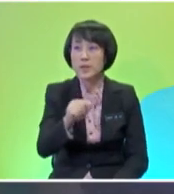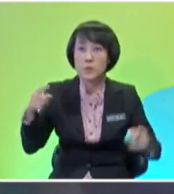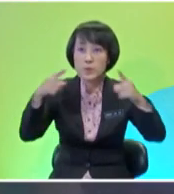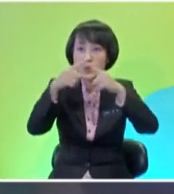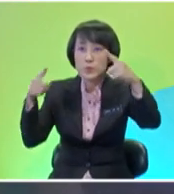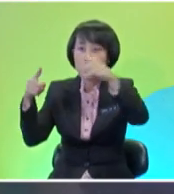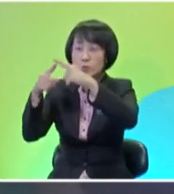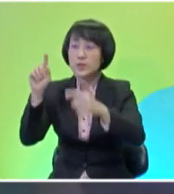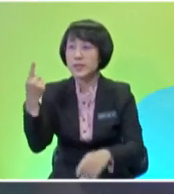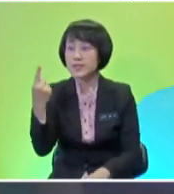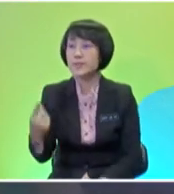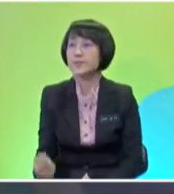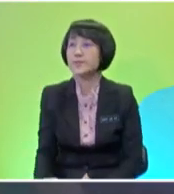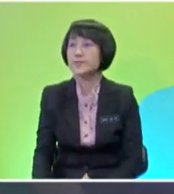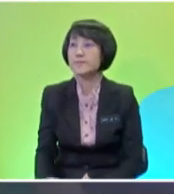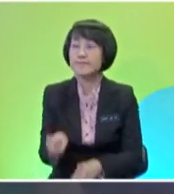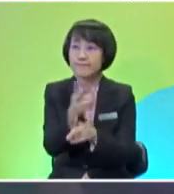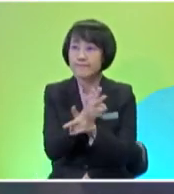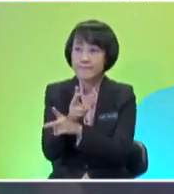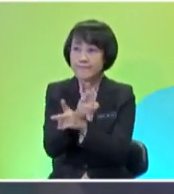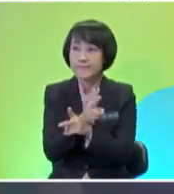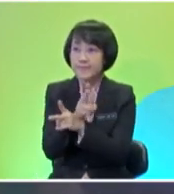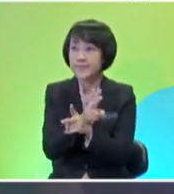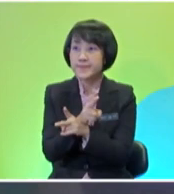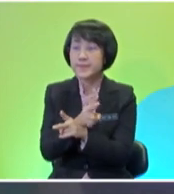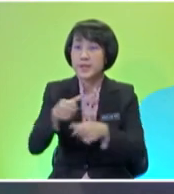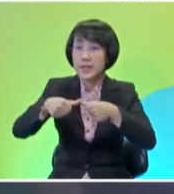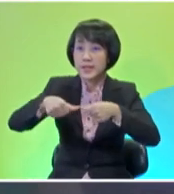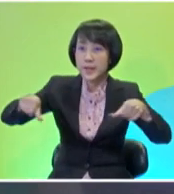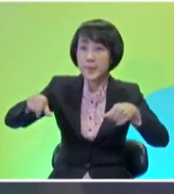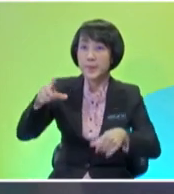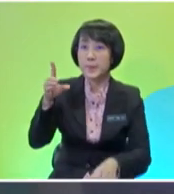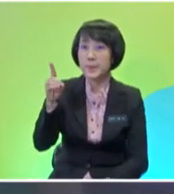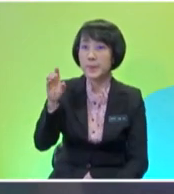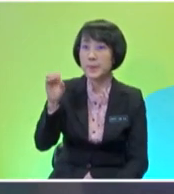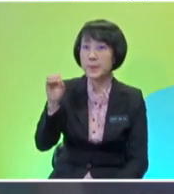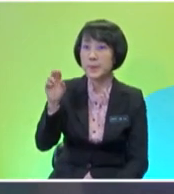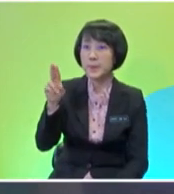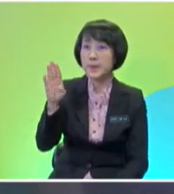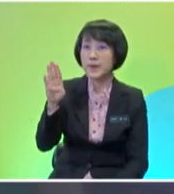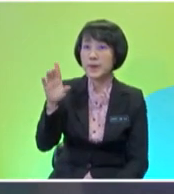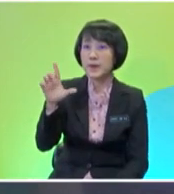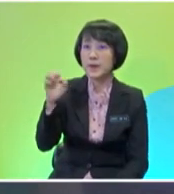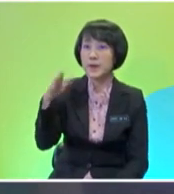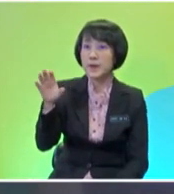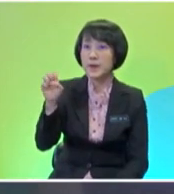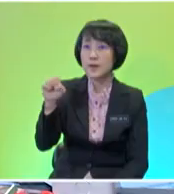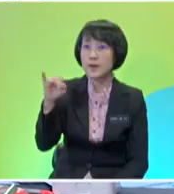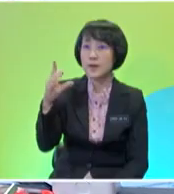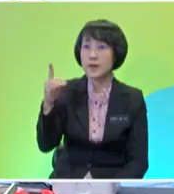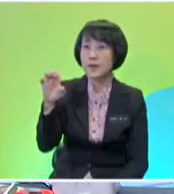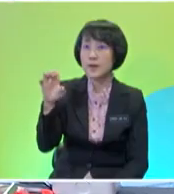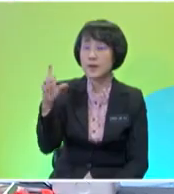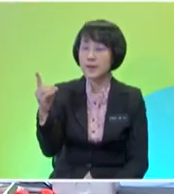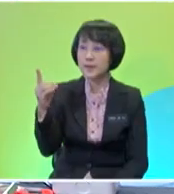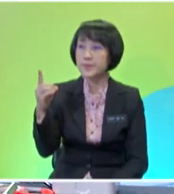nak melangkah berjaga-jaga, kita gunakan pelekat dui sisi ni dululah. Ya, boleh. Ini juga sebagai alternatif di mana kalau